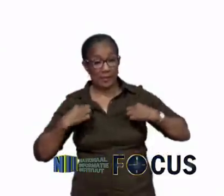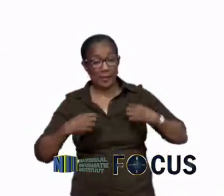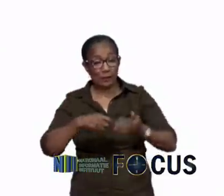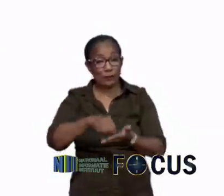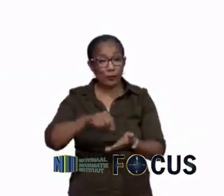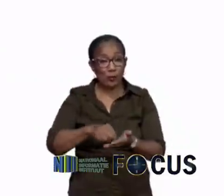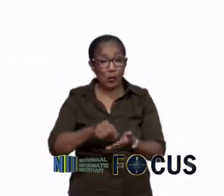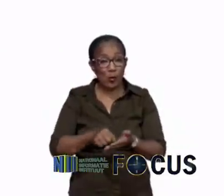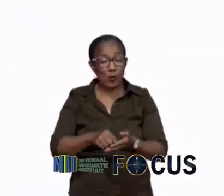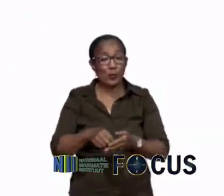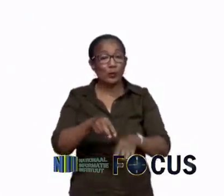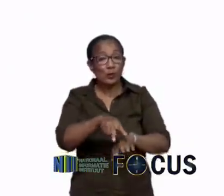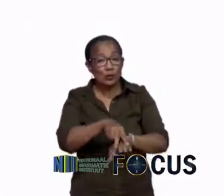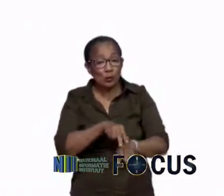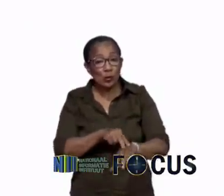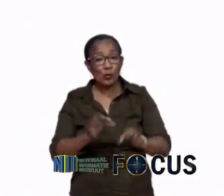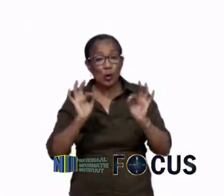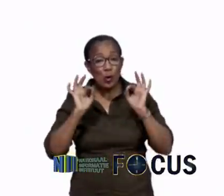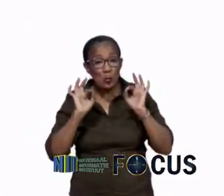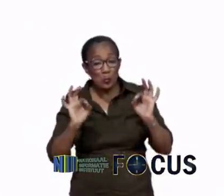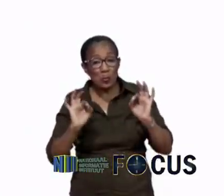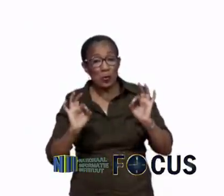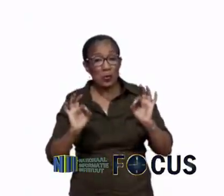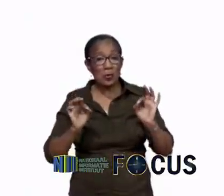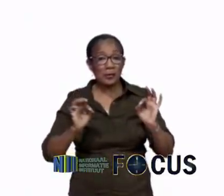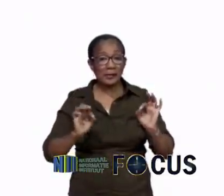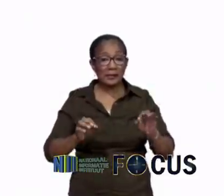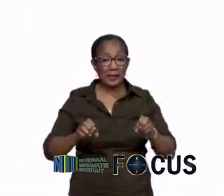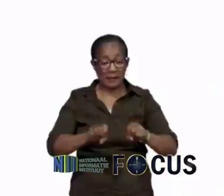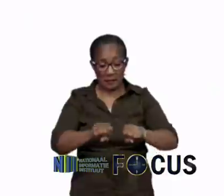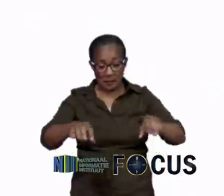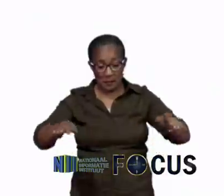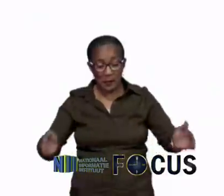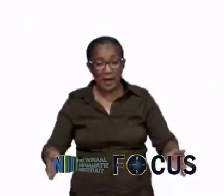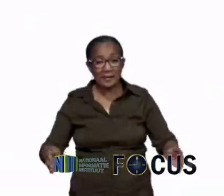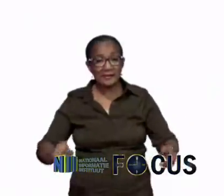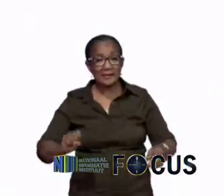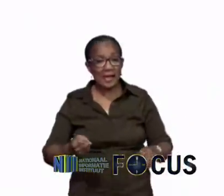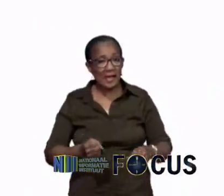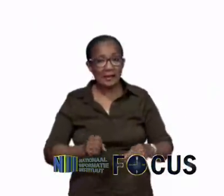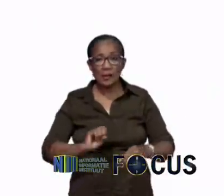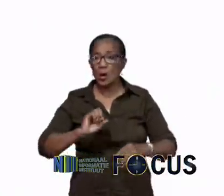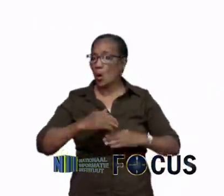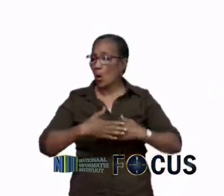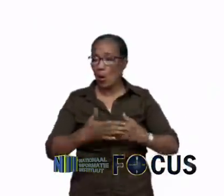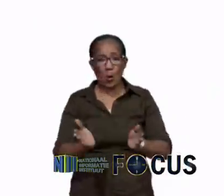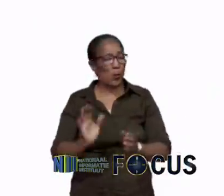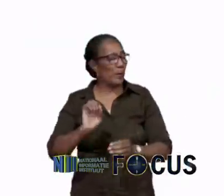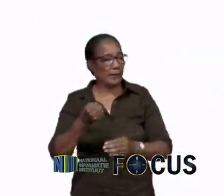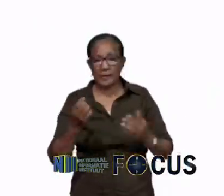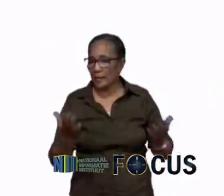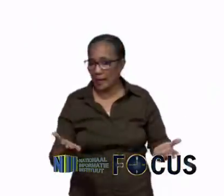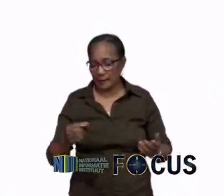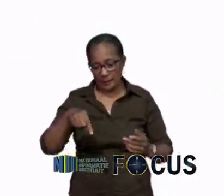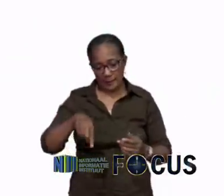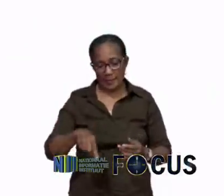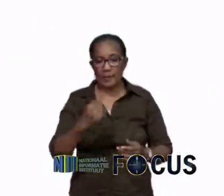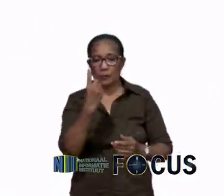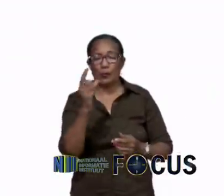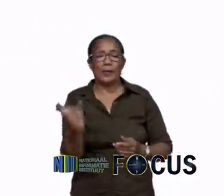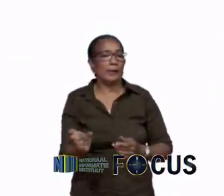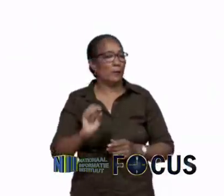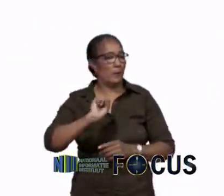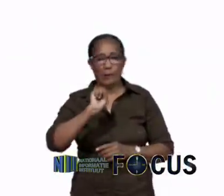susu, PSR, mooi tra, mooi sani, bang, stel nanga la den wan dat die den nomang go opo fu a wiki